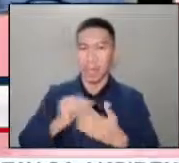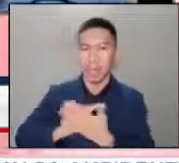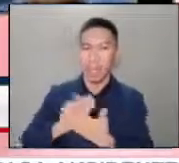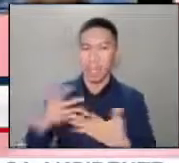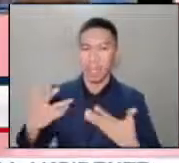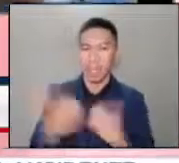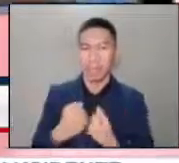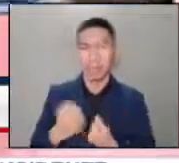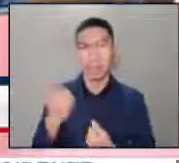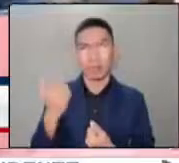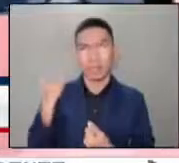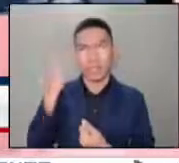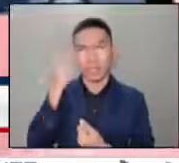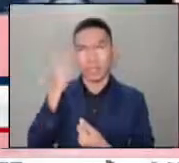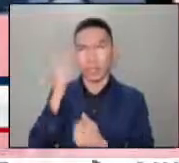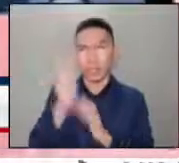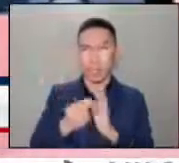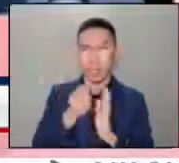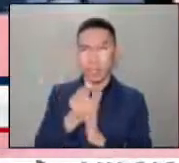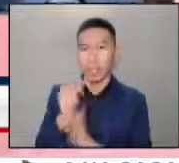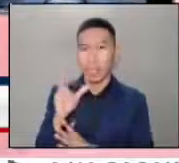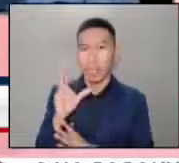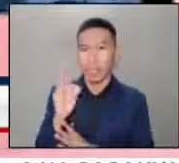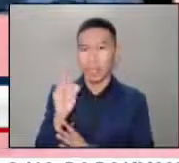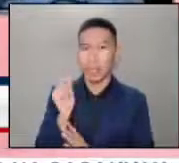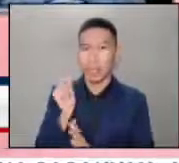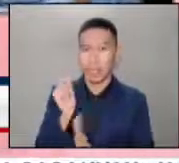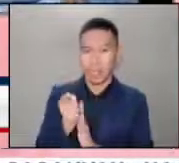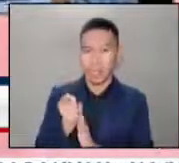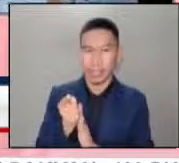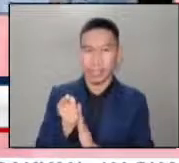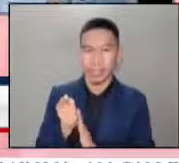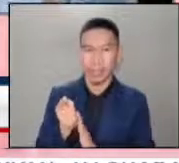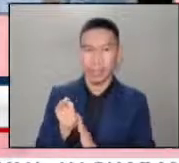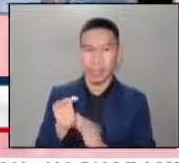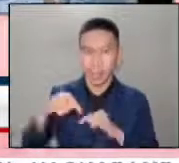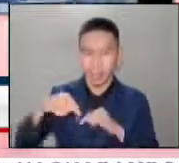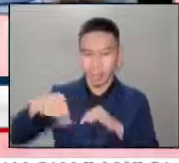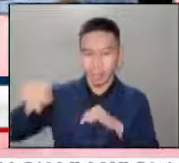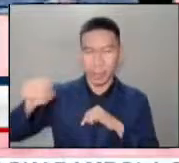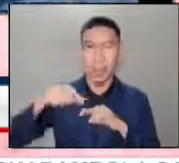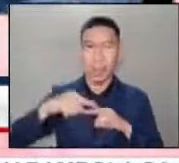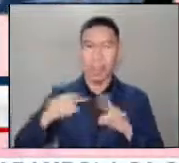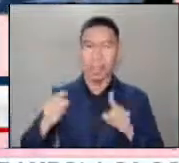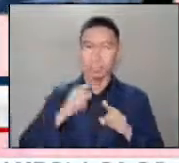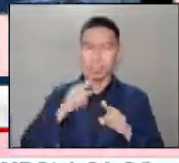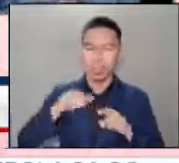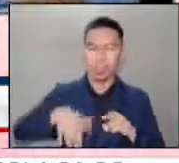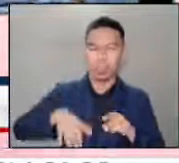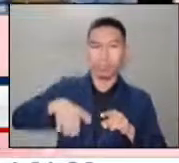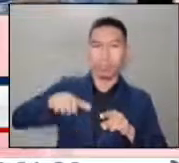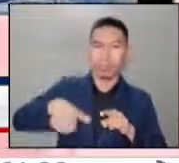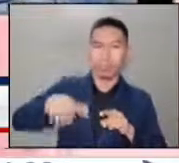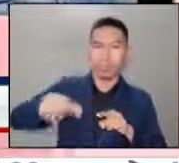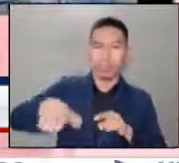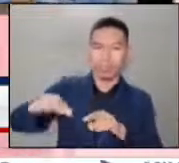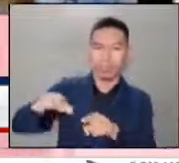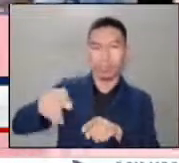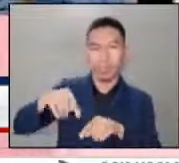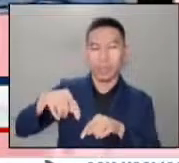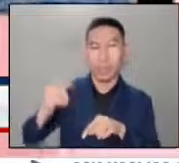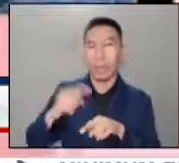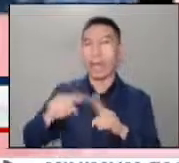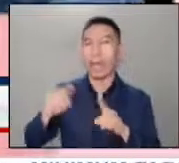minutes, yon. Pero rough road yung daan ko. Pero accessible naman siya. Hindi naman talaga